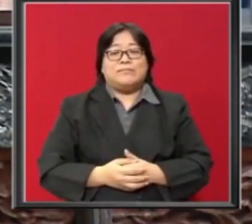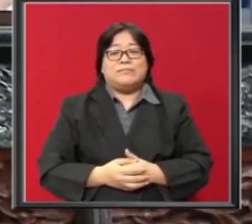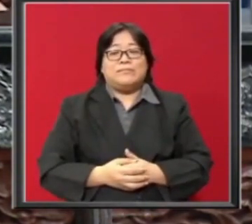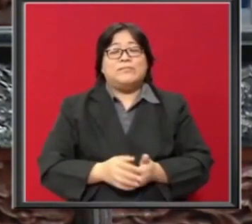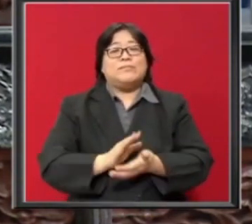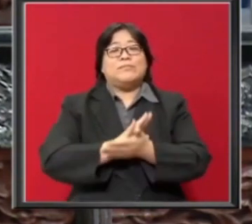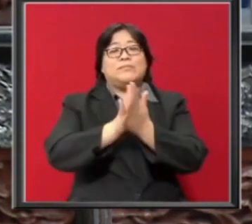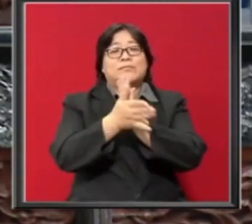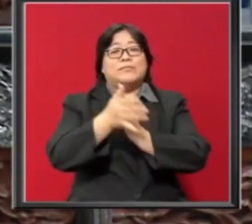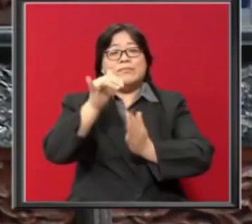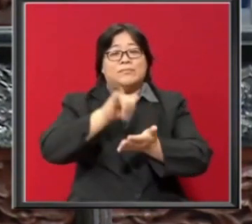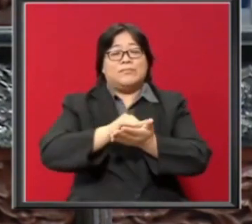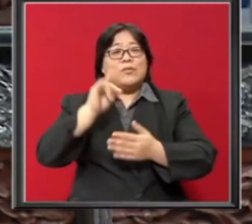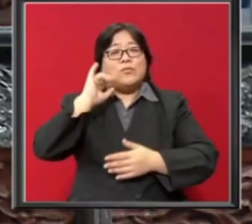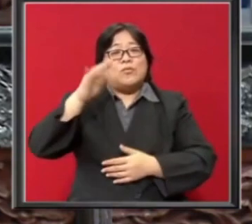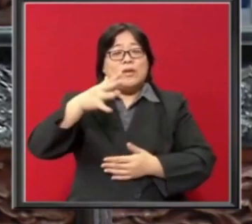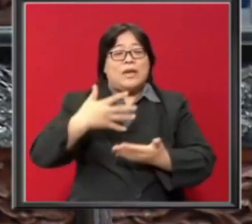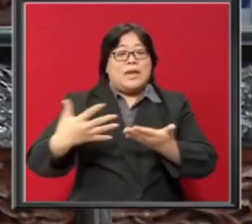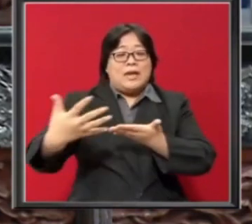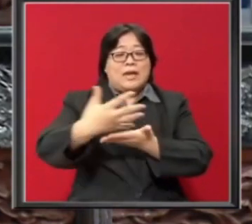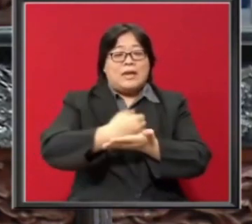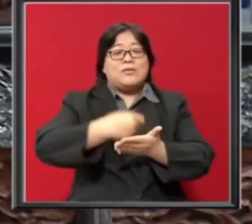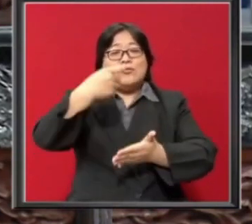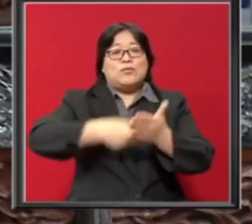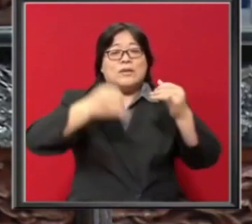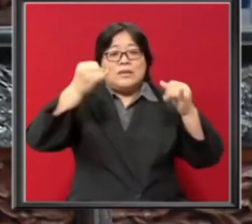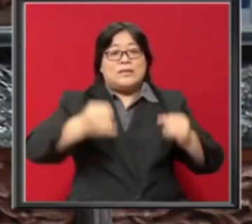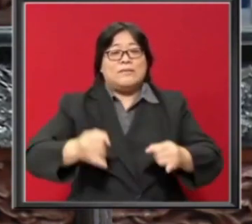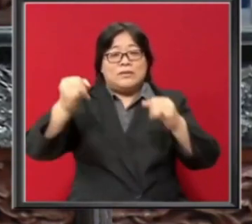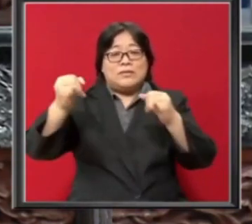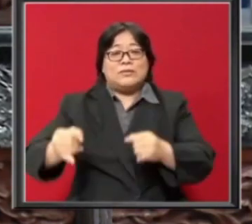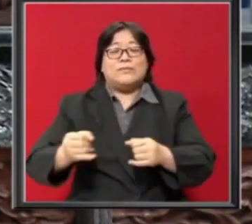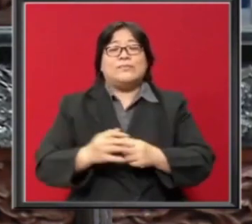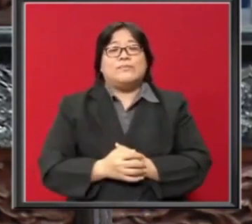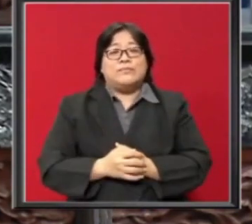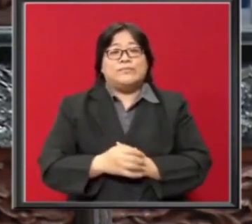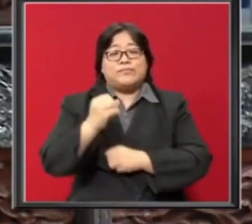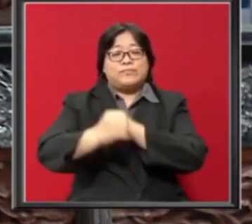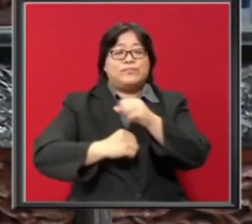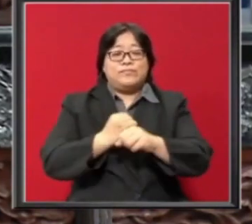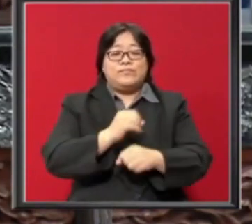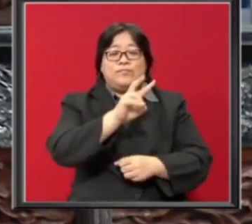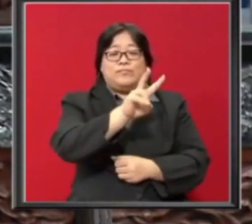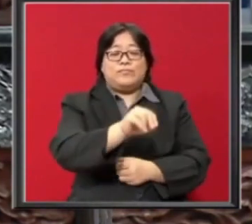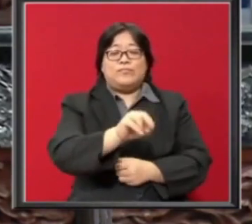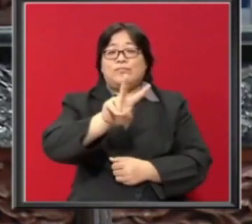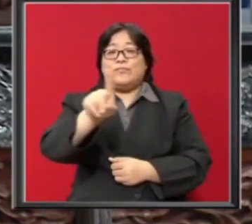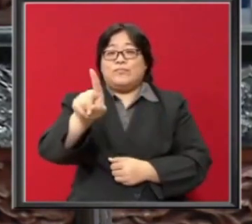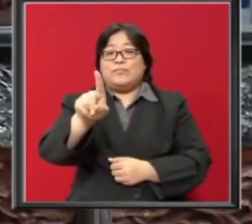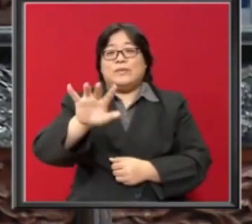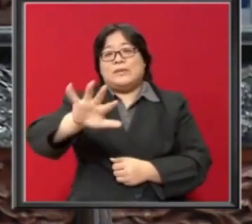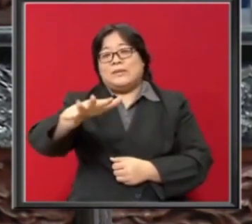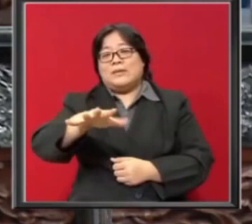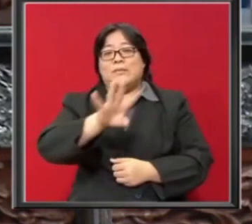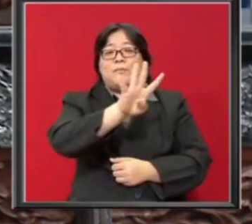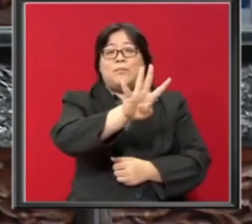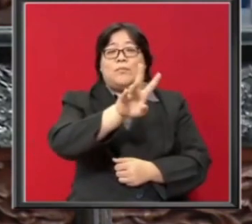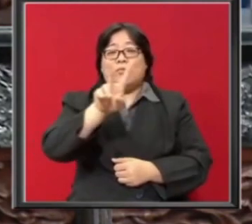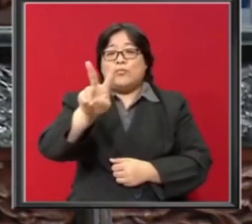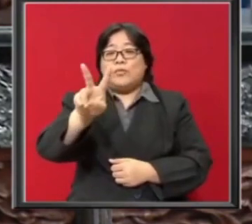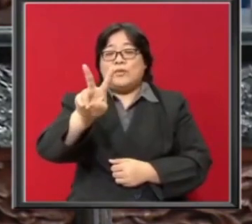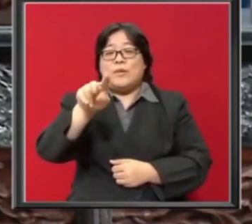di Bakauheni itu ujuran hasil Cukai pendapatan individu ini dianggarkan pada tahun 2021 sekitar